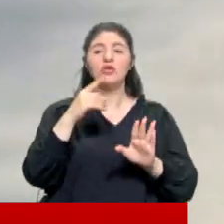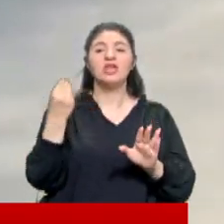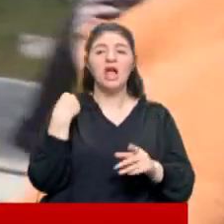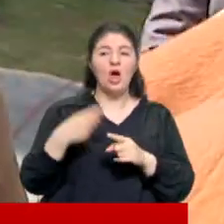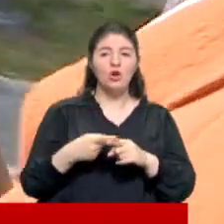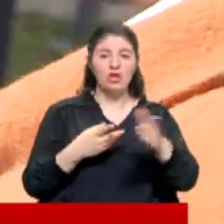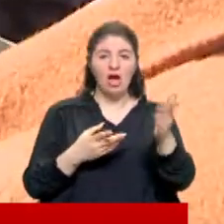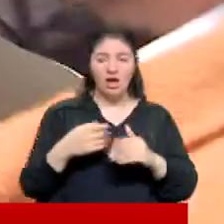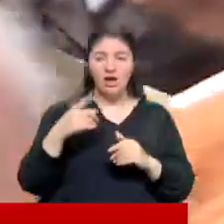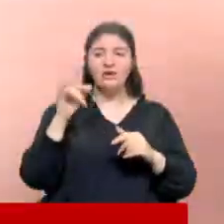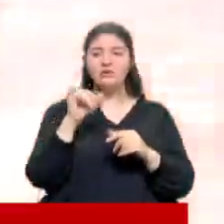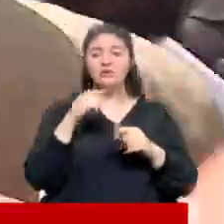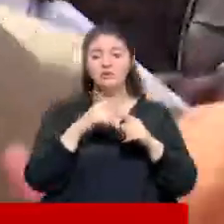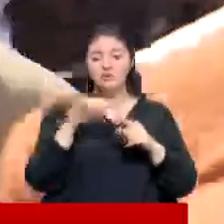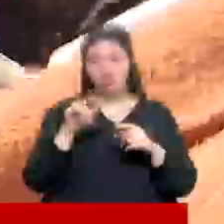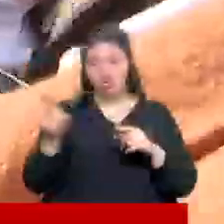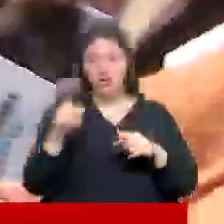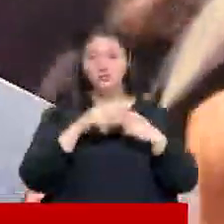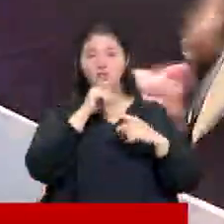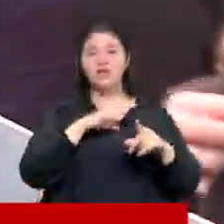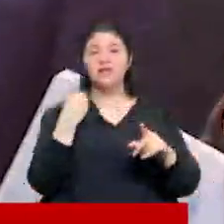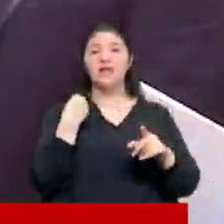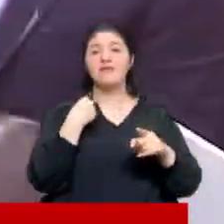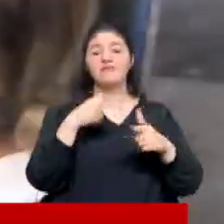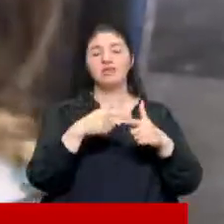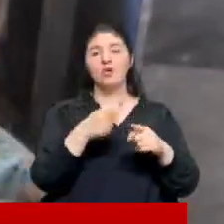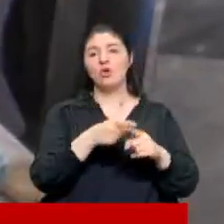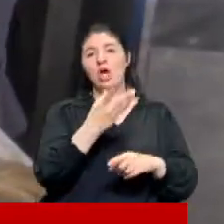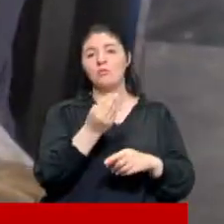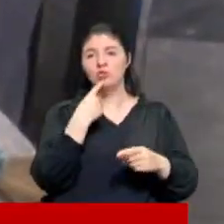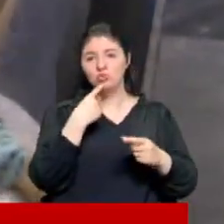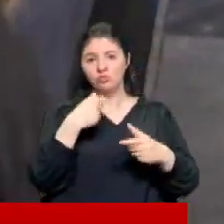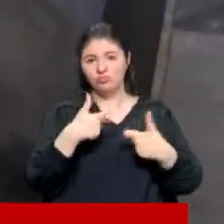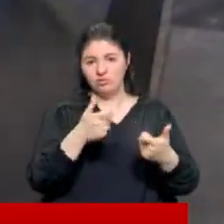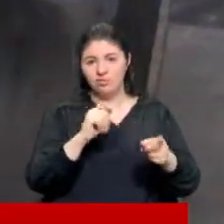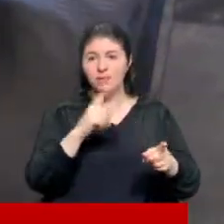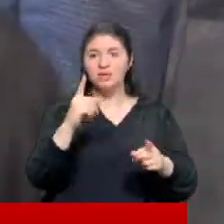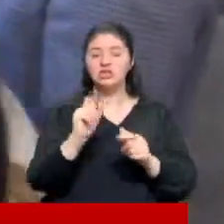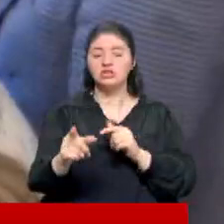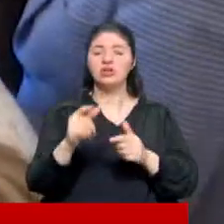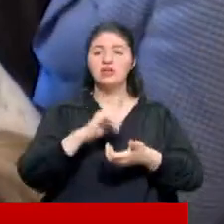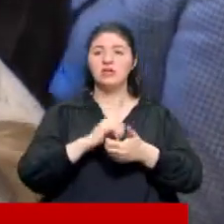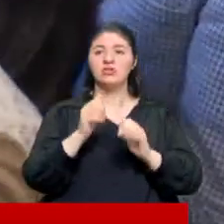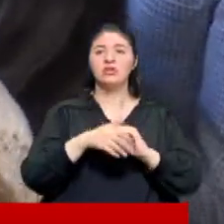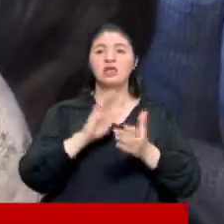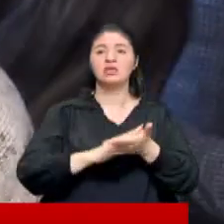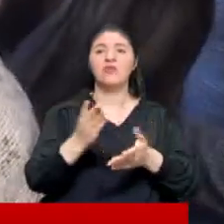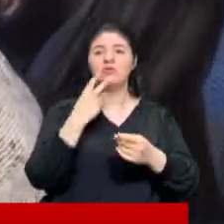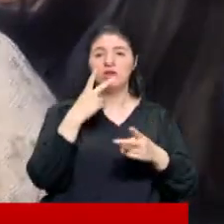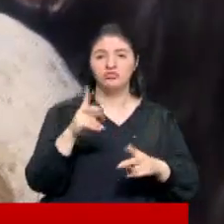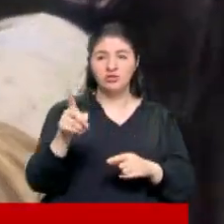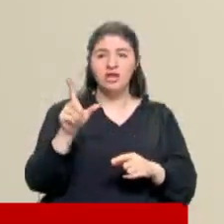yeni orta. İnce Kılıçdaroğlu'nu FETÖ'nün yeni ayağı olmakla itham ederken partisinin bir ilçe teşkilatı ise istifasını